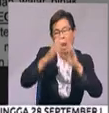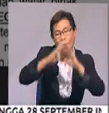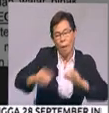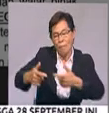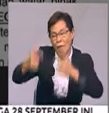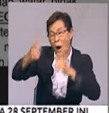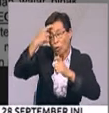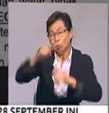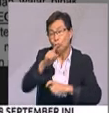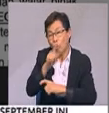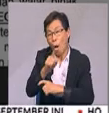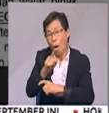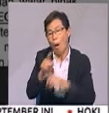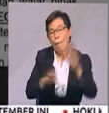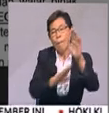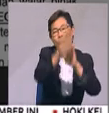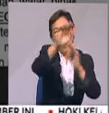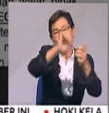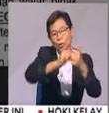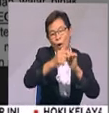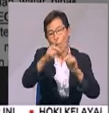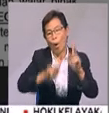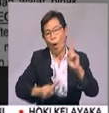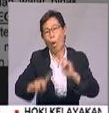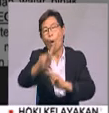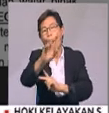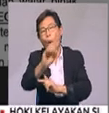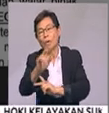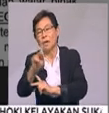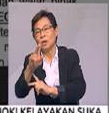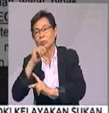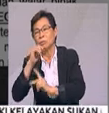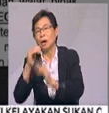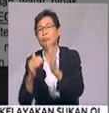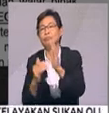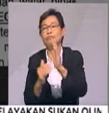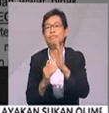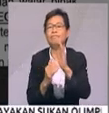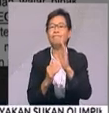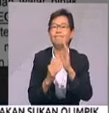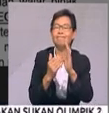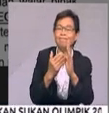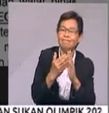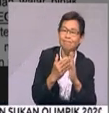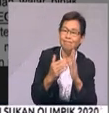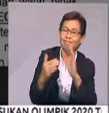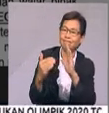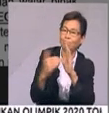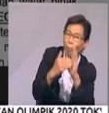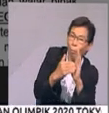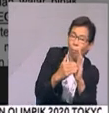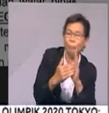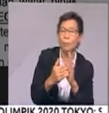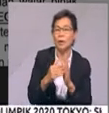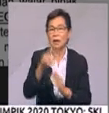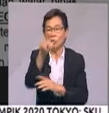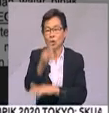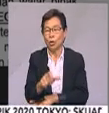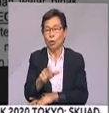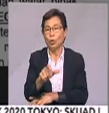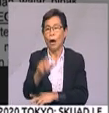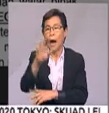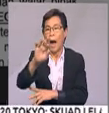segera bagi memastikan pembangunan sukan orang kurang upaya tidak terbantut. Sebelum ini, calon presiden MPM Dato' Sri Megat